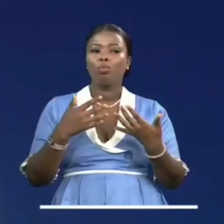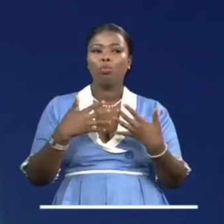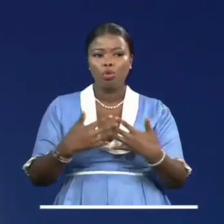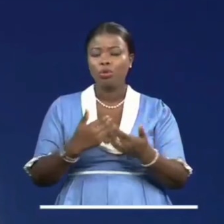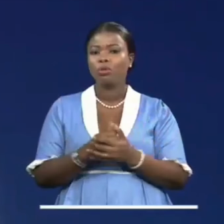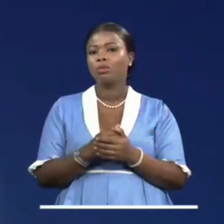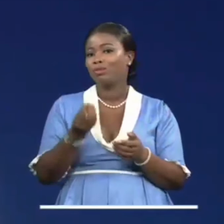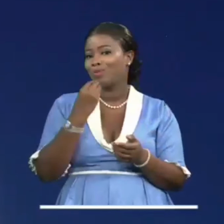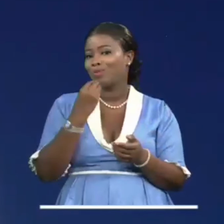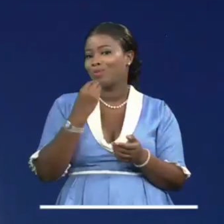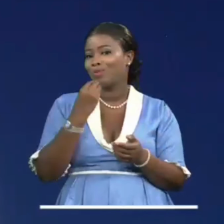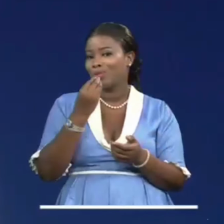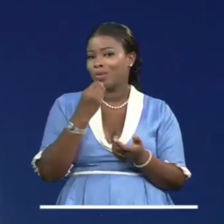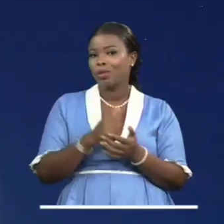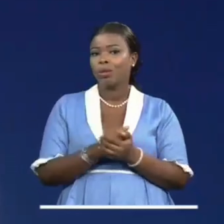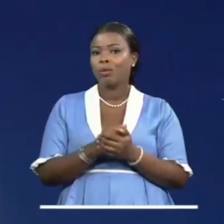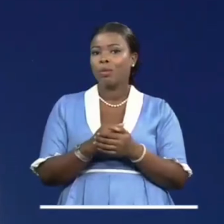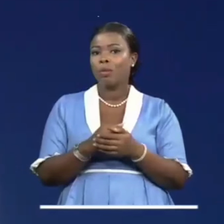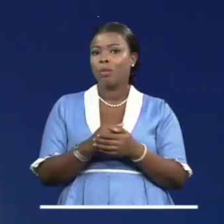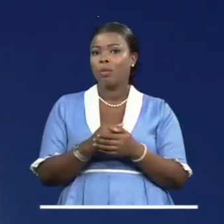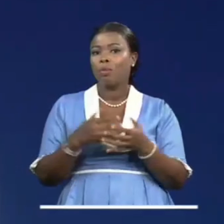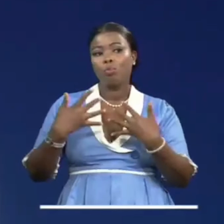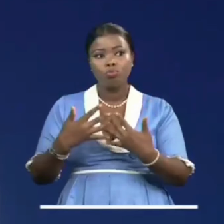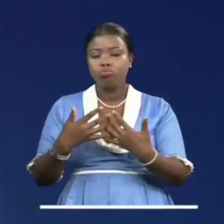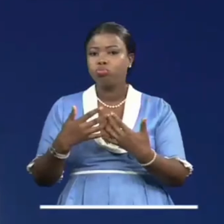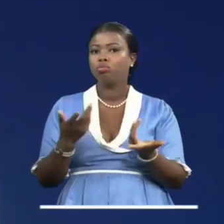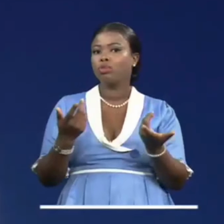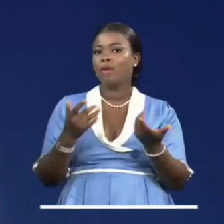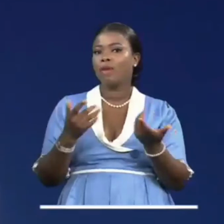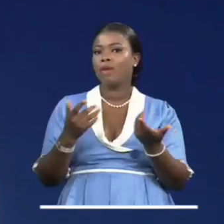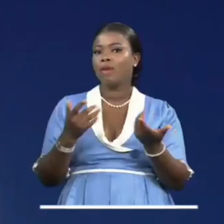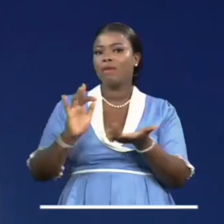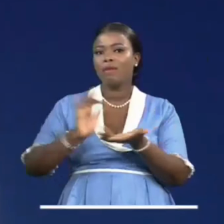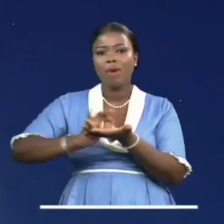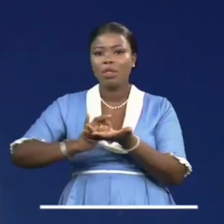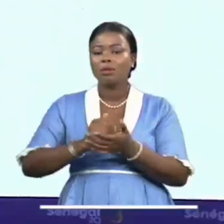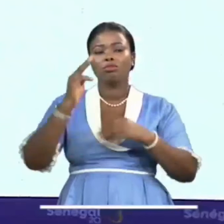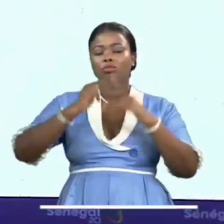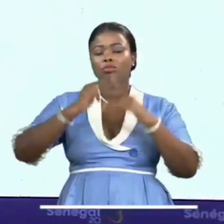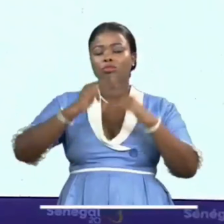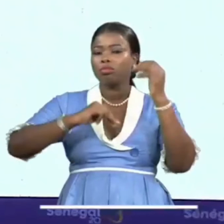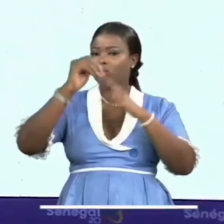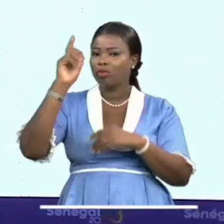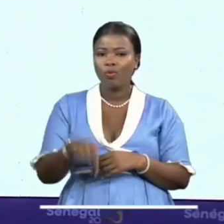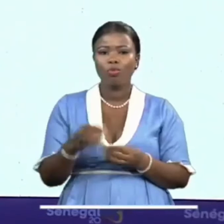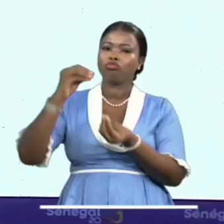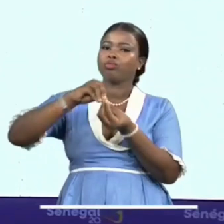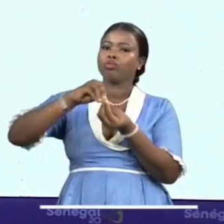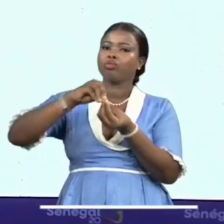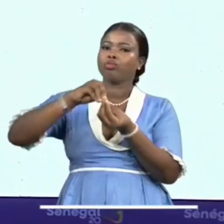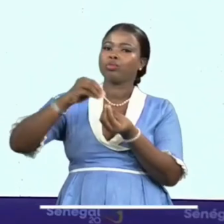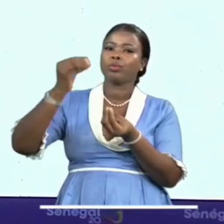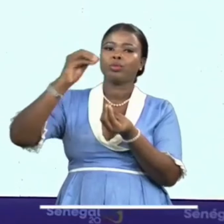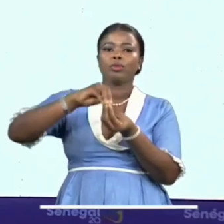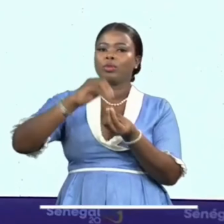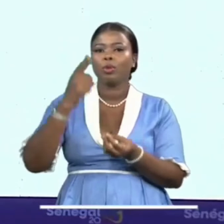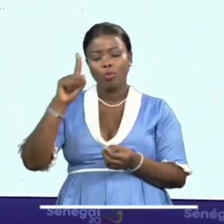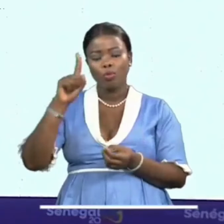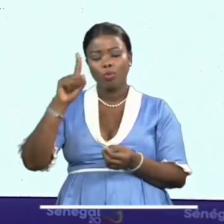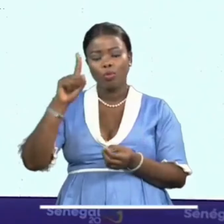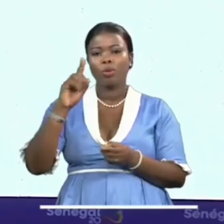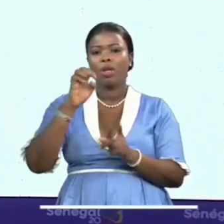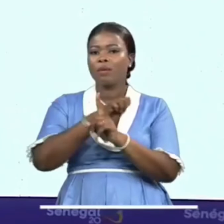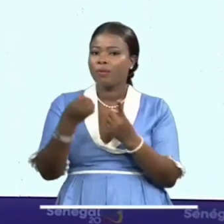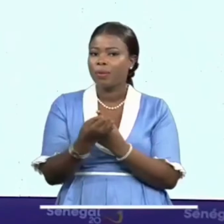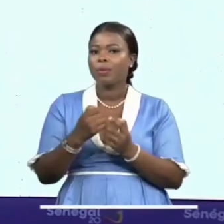énergétiques les produits pharmaceutiques même dans les matériaux de construction il faut renforcer la régulation pour éviter vraiment qu'il y ait des formations